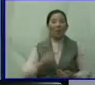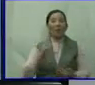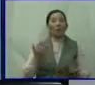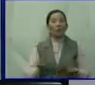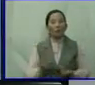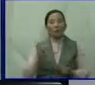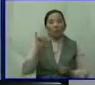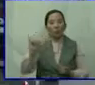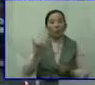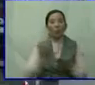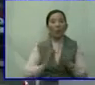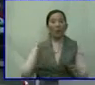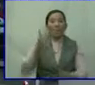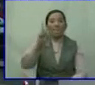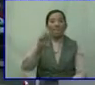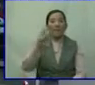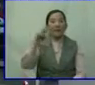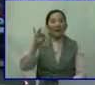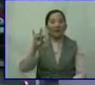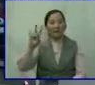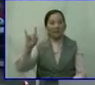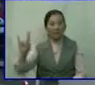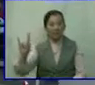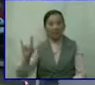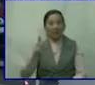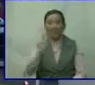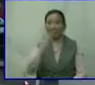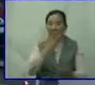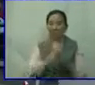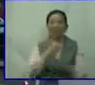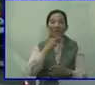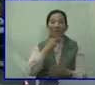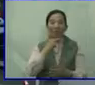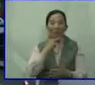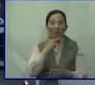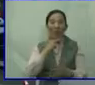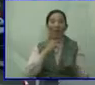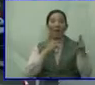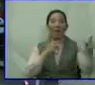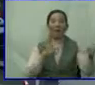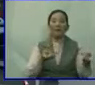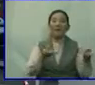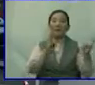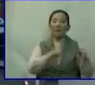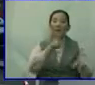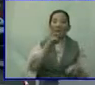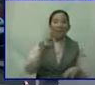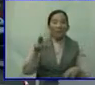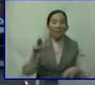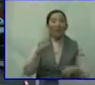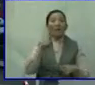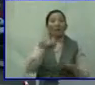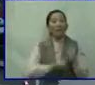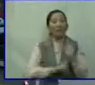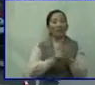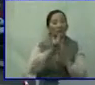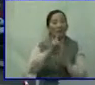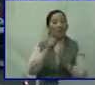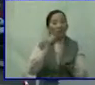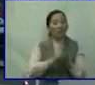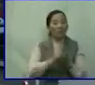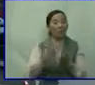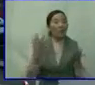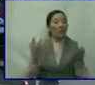Мадины. Обратите внимание, остальные гуппи. Значит, мы для начала должны определить,